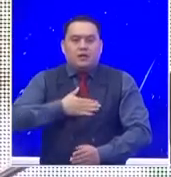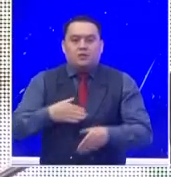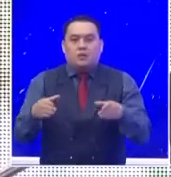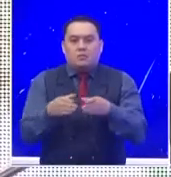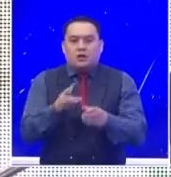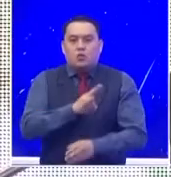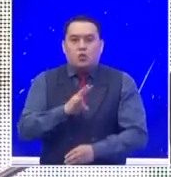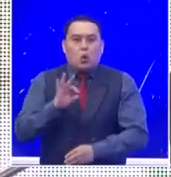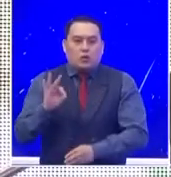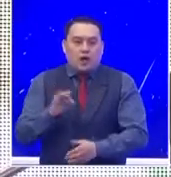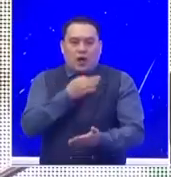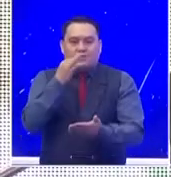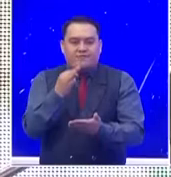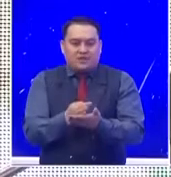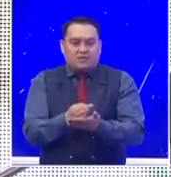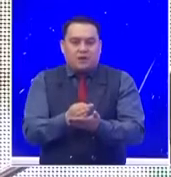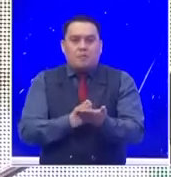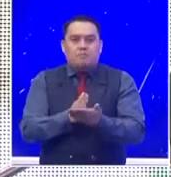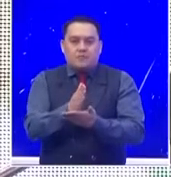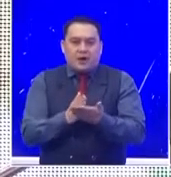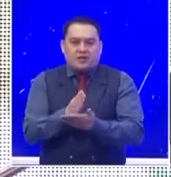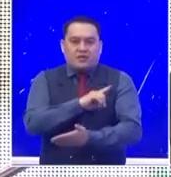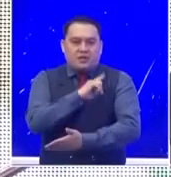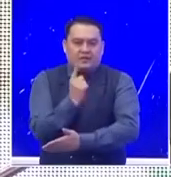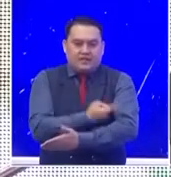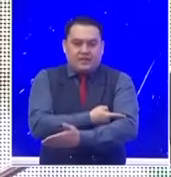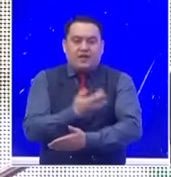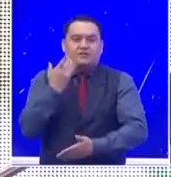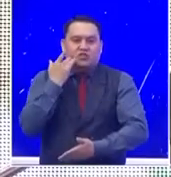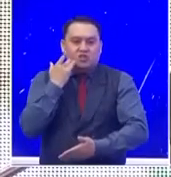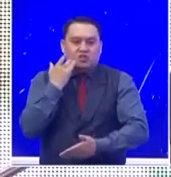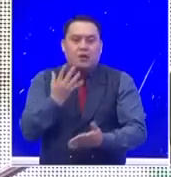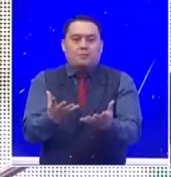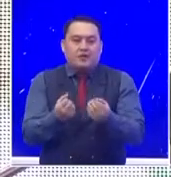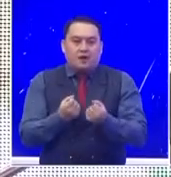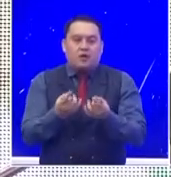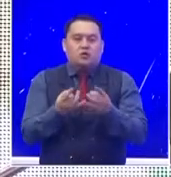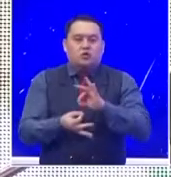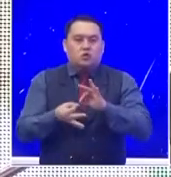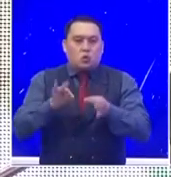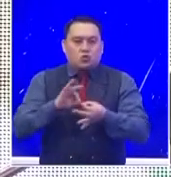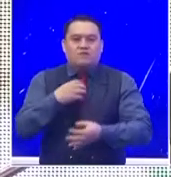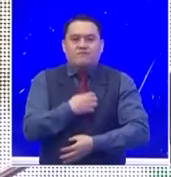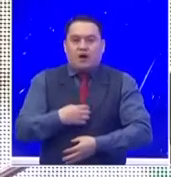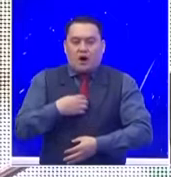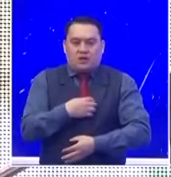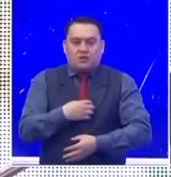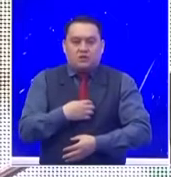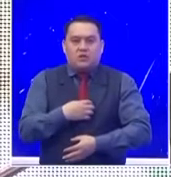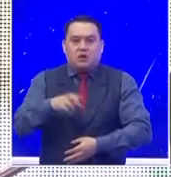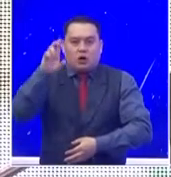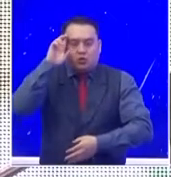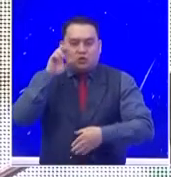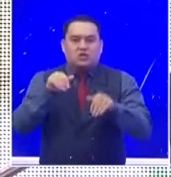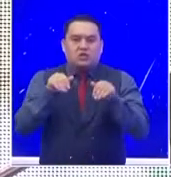танках и до ответственная политическая сила всегда принимала непростые но жизненно важные для страны решения